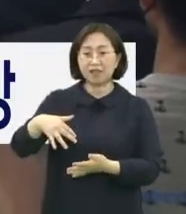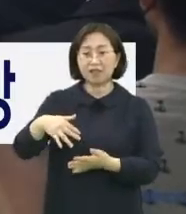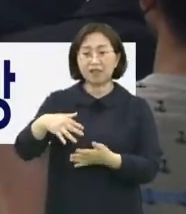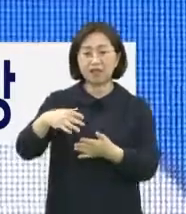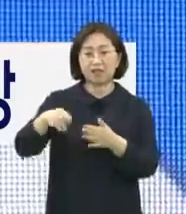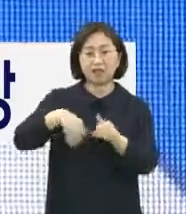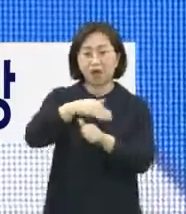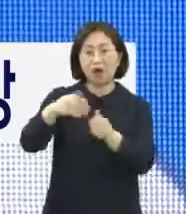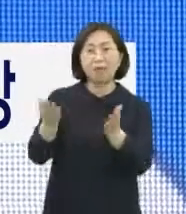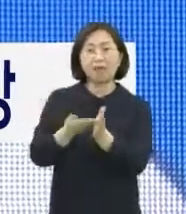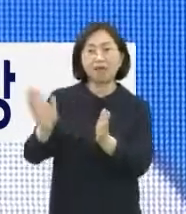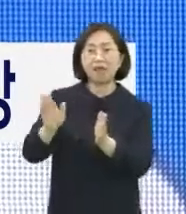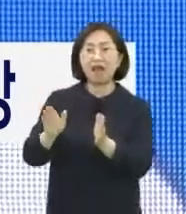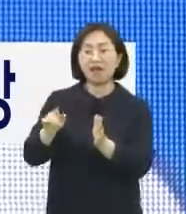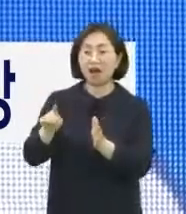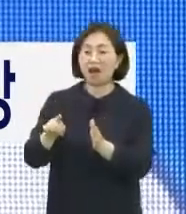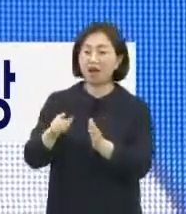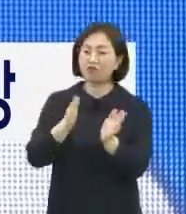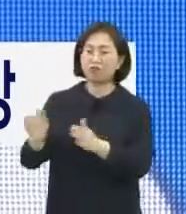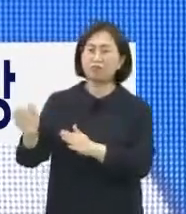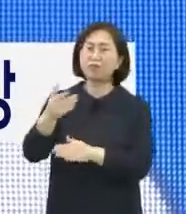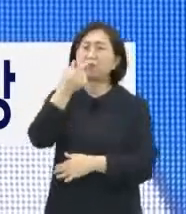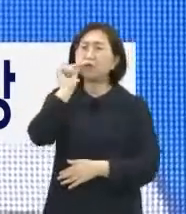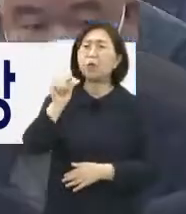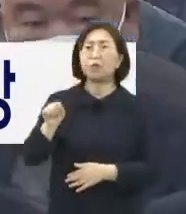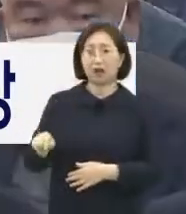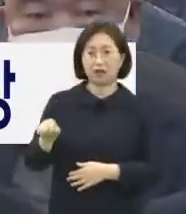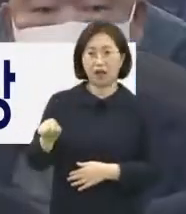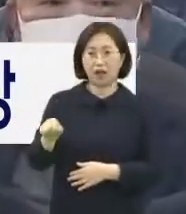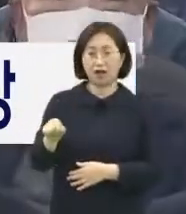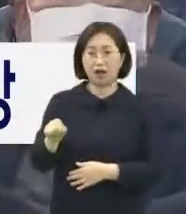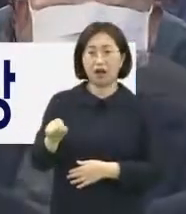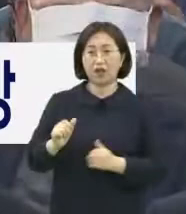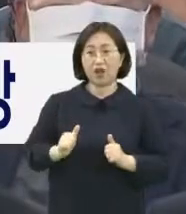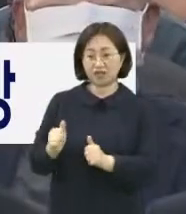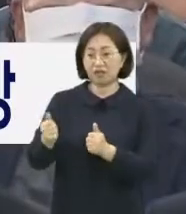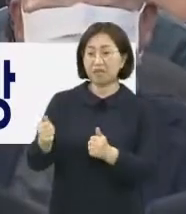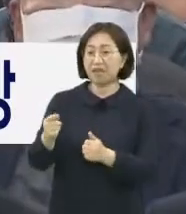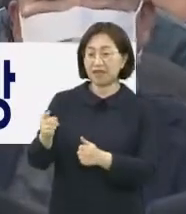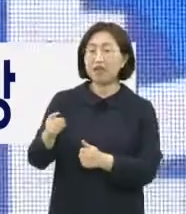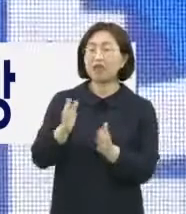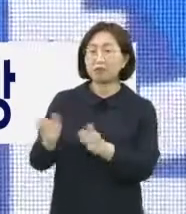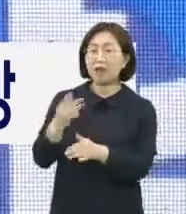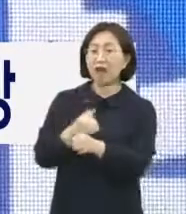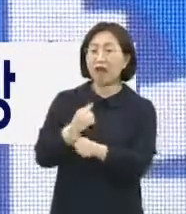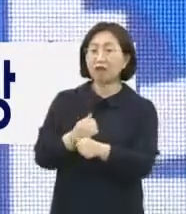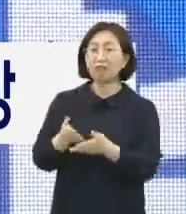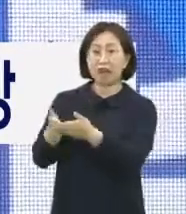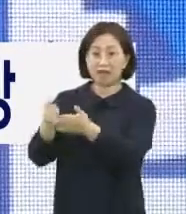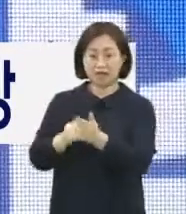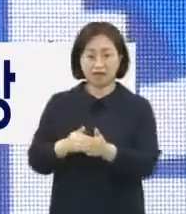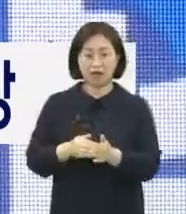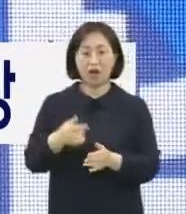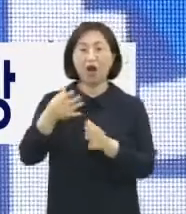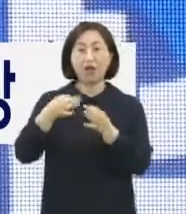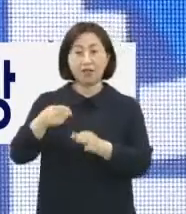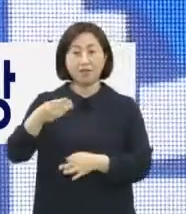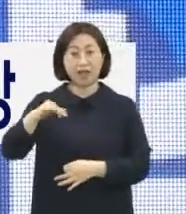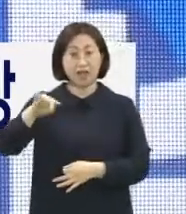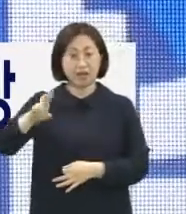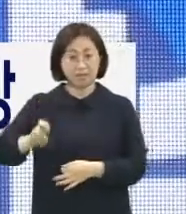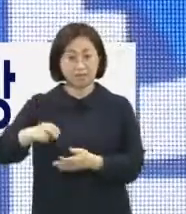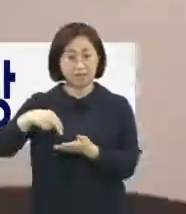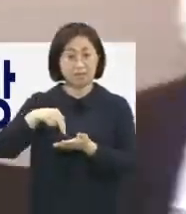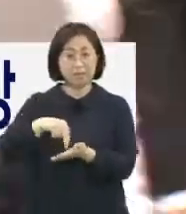주장을 펼쳐 준비 안된 후보의 모습을 보여주었다 며 분발을 촉구한다 고 밝혔습니다 이에 앞서 김태흠 후 보상